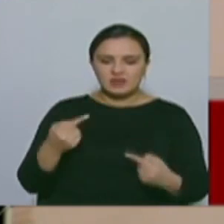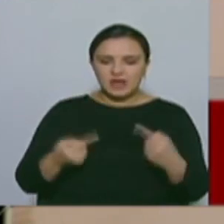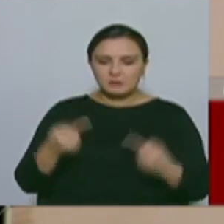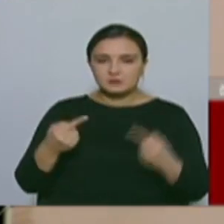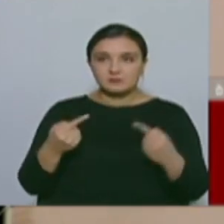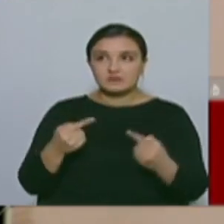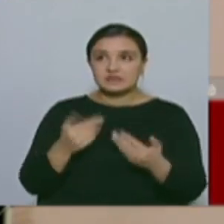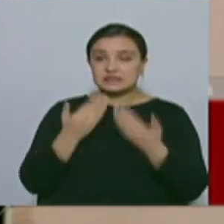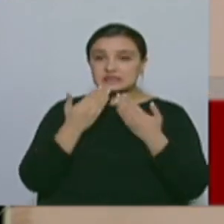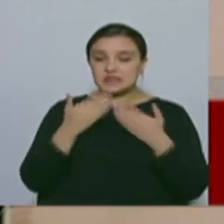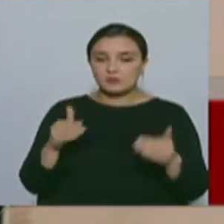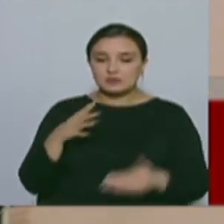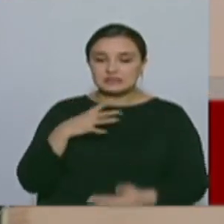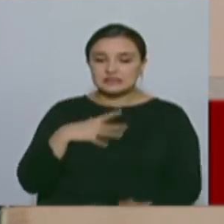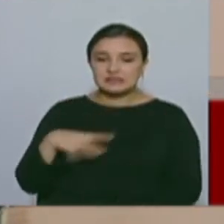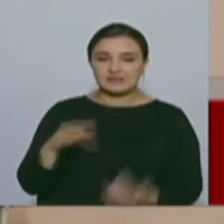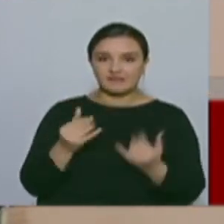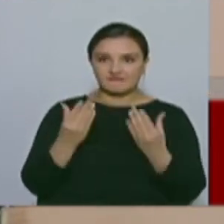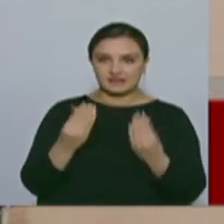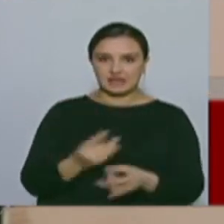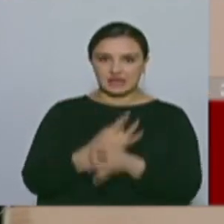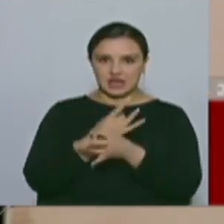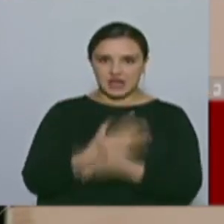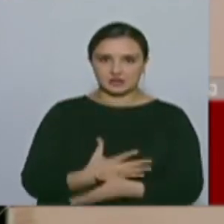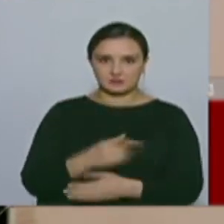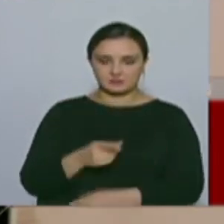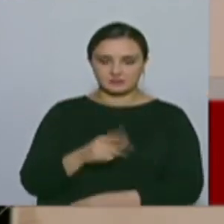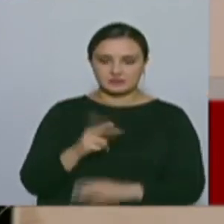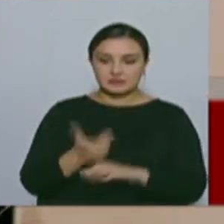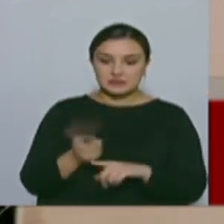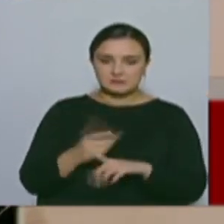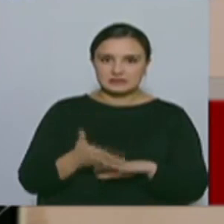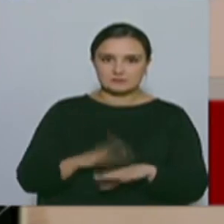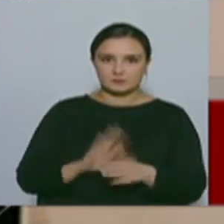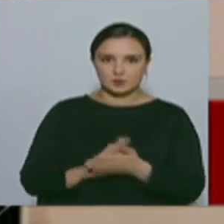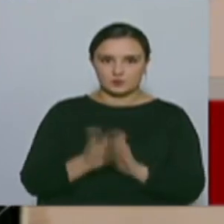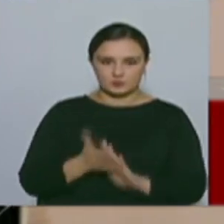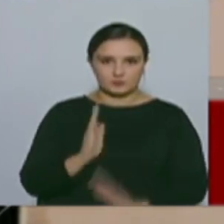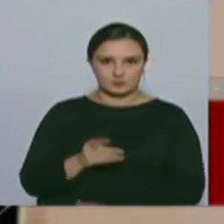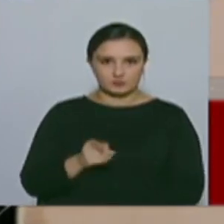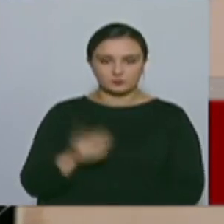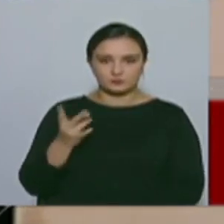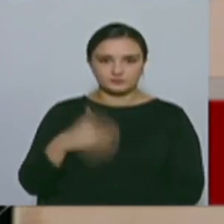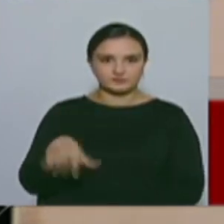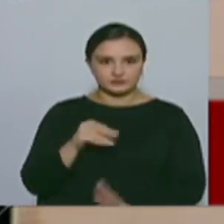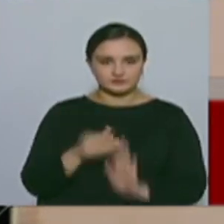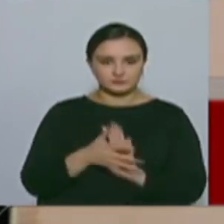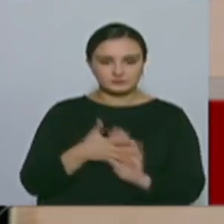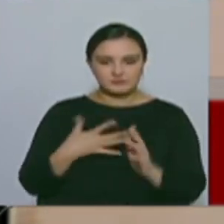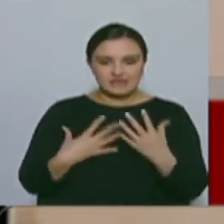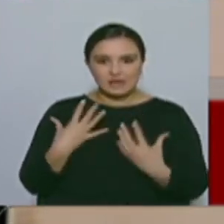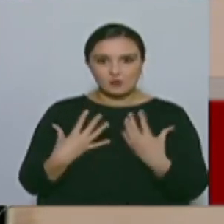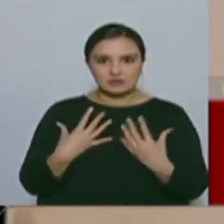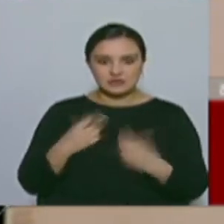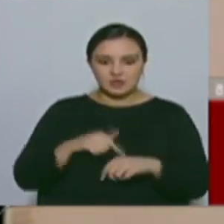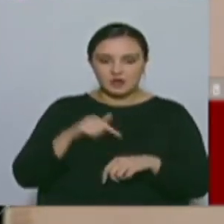საბოლოო ჯამში ჩვენი ქვეყნის აი დღევანდელი ღარიბი და ძალიან მდგომარეობა მოყვება და უნდა გვესმოდეს, რომ ემოციების